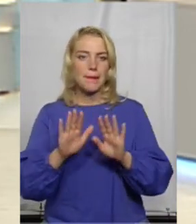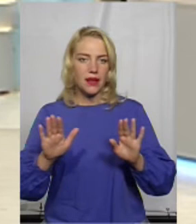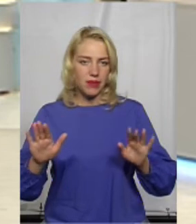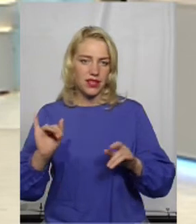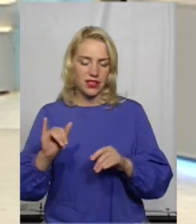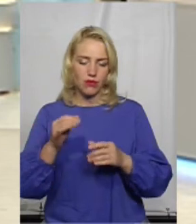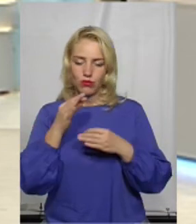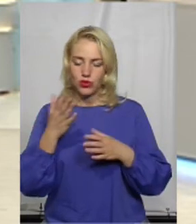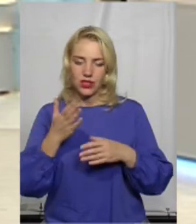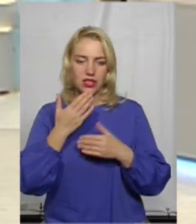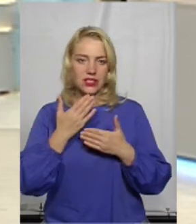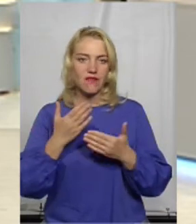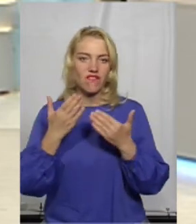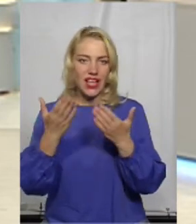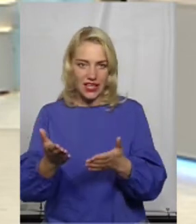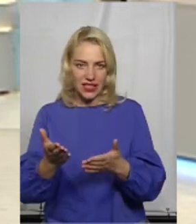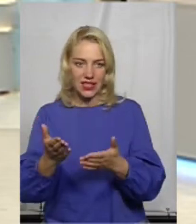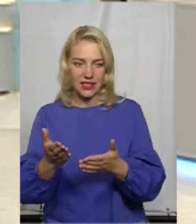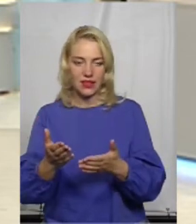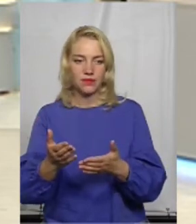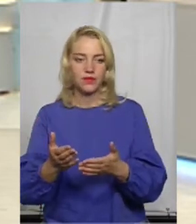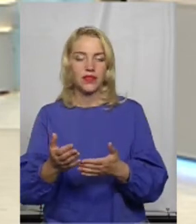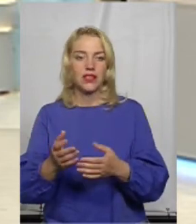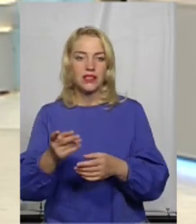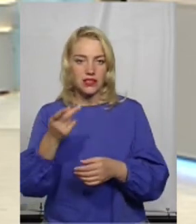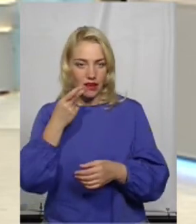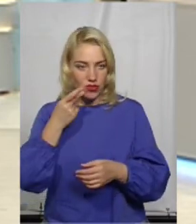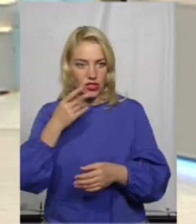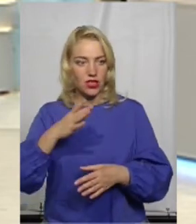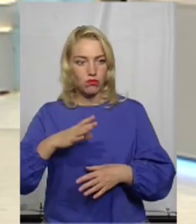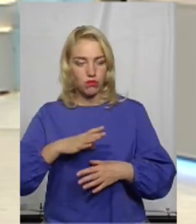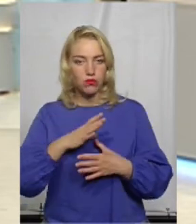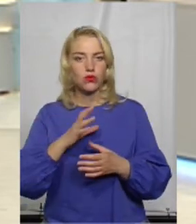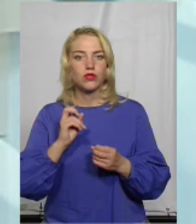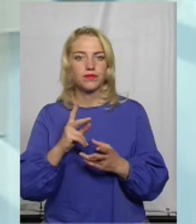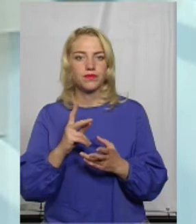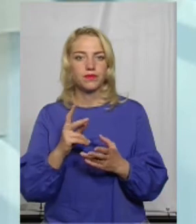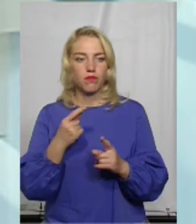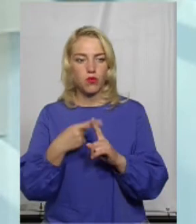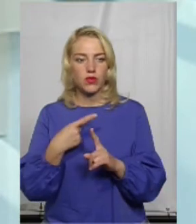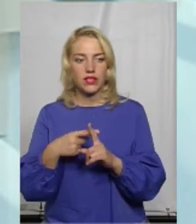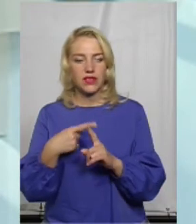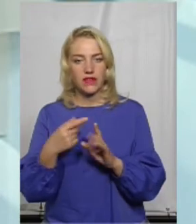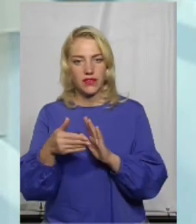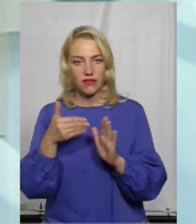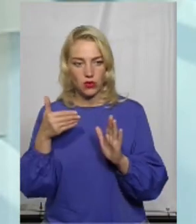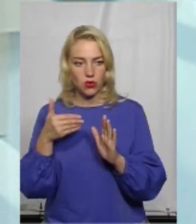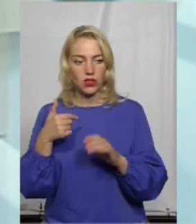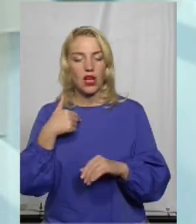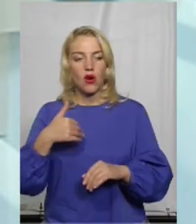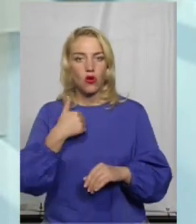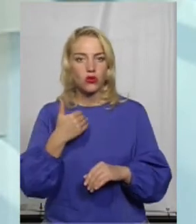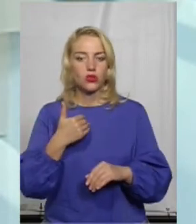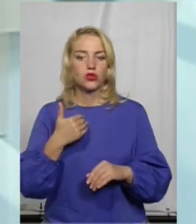наше звернення з пані Тетяною, воно завжди знаходило такий, знаєте, позитивний відгук. І це дуже важливо. Ми